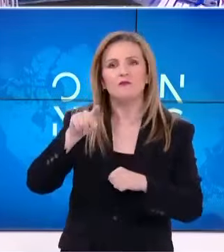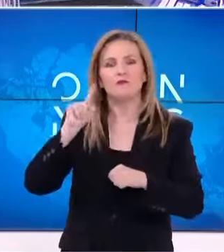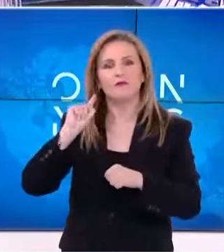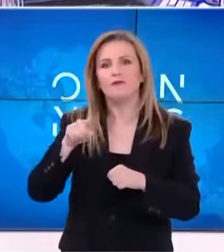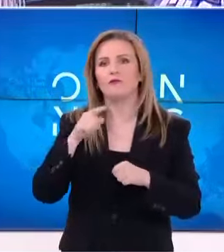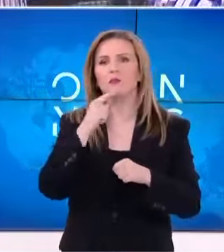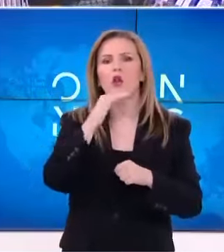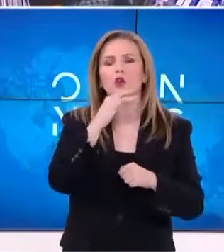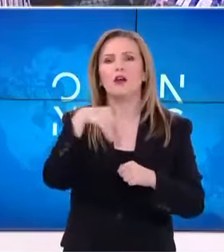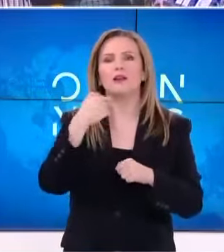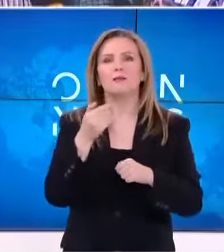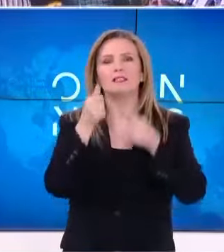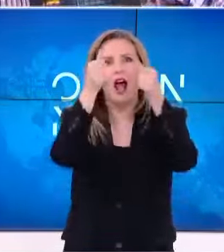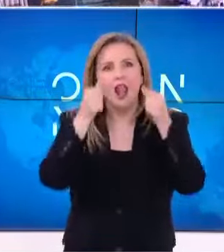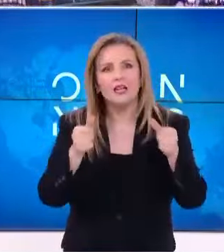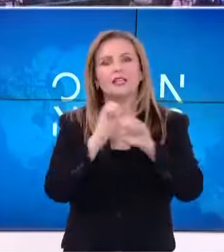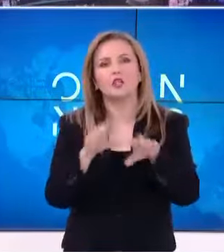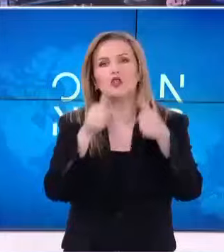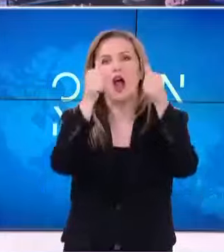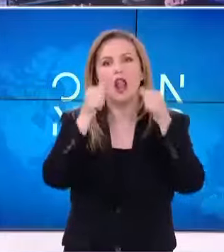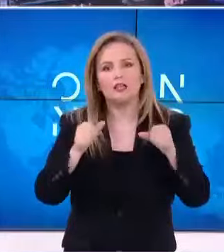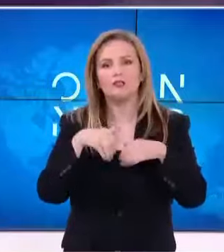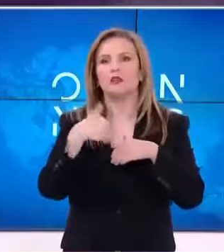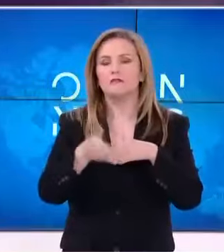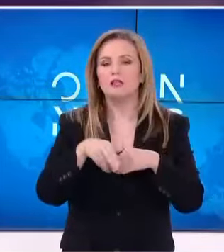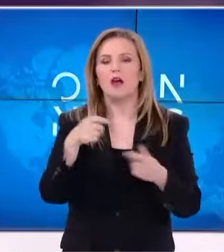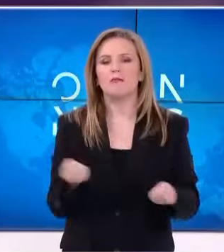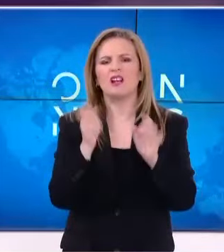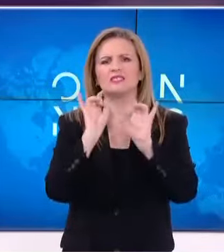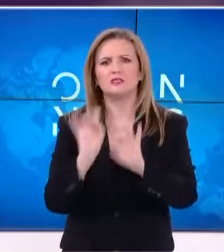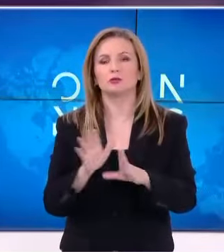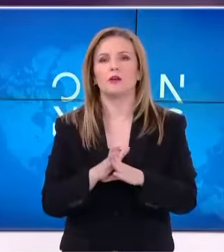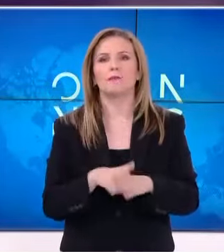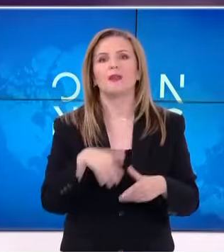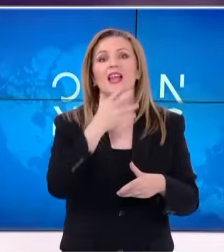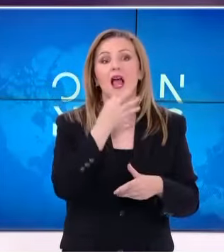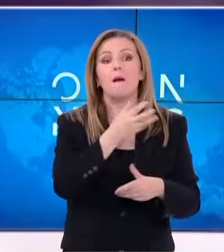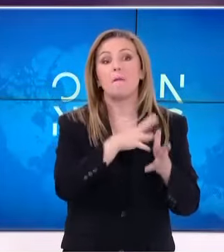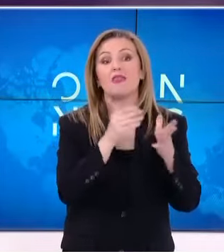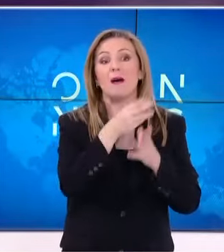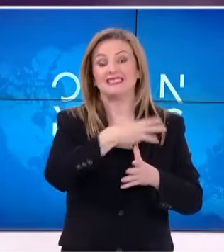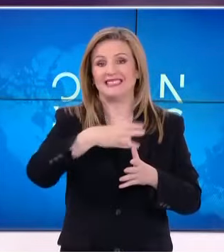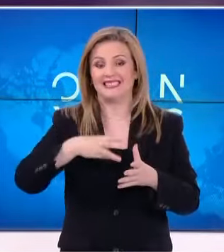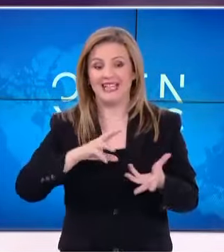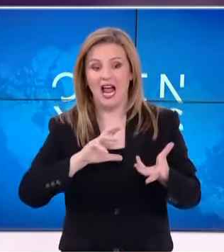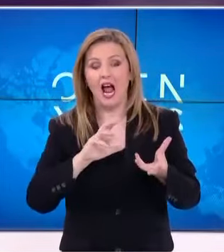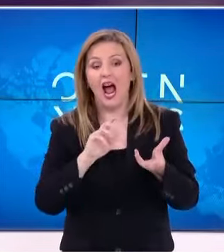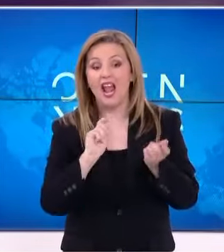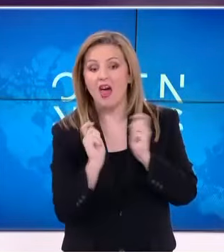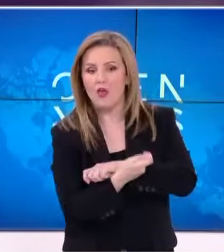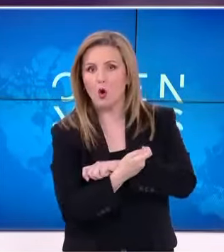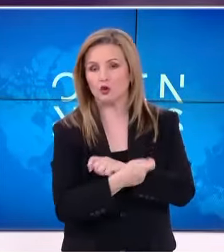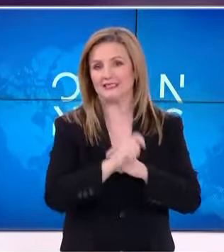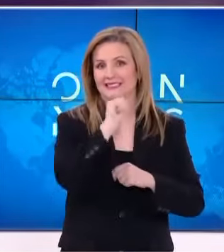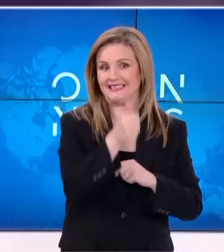στη συνέχεια τα εξαγγέλλουν ηη ο συριζα δεν έκανε αναθεώρηση του συντάγματος στο πεδίο αυτό ενώ